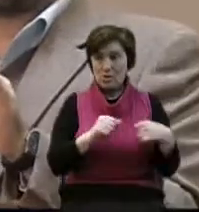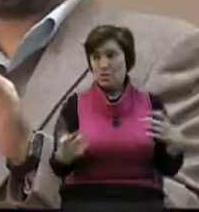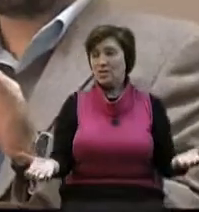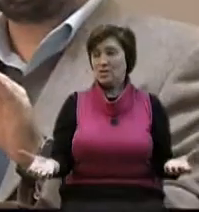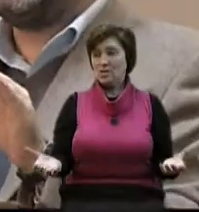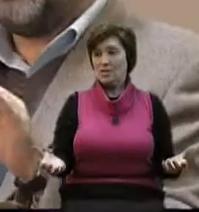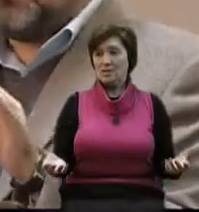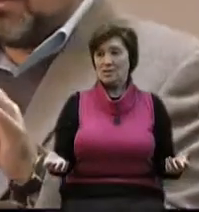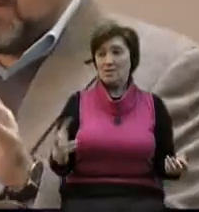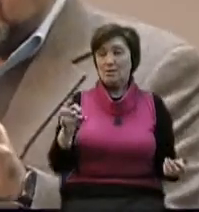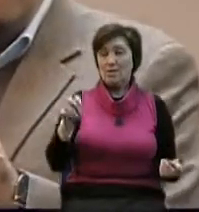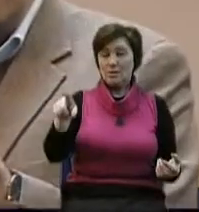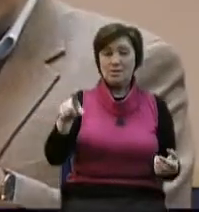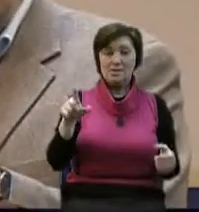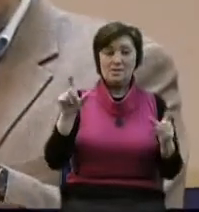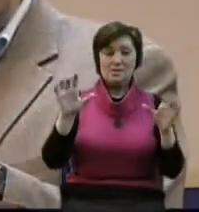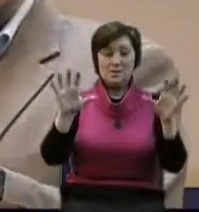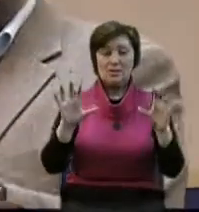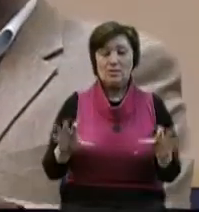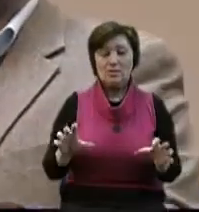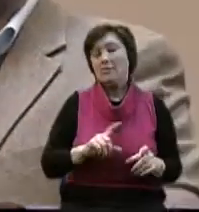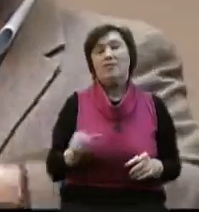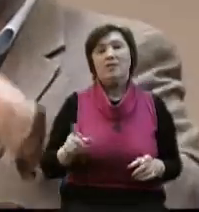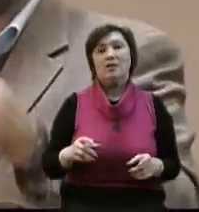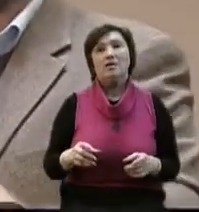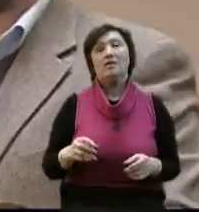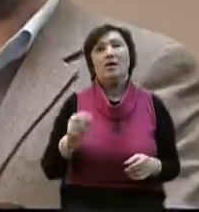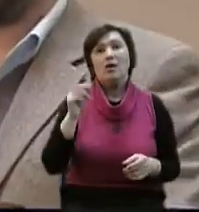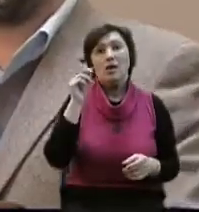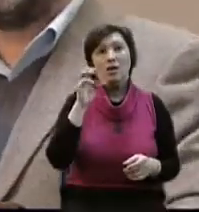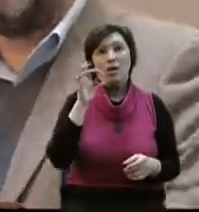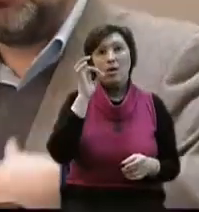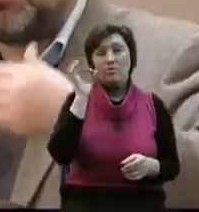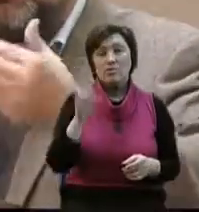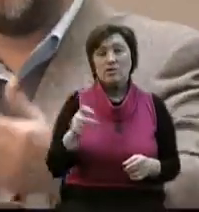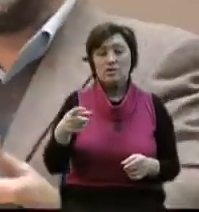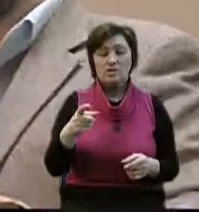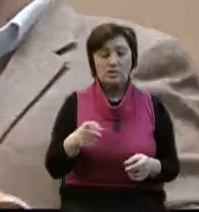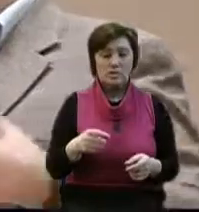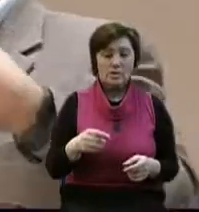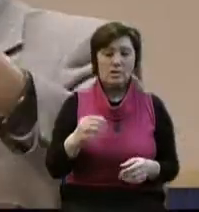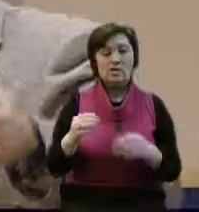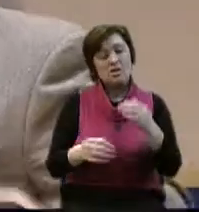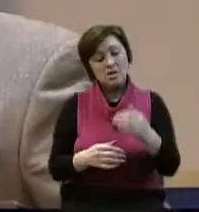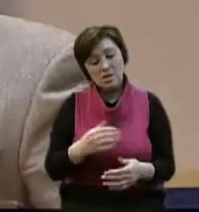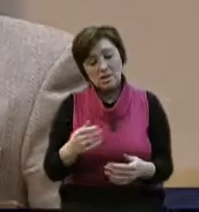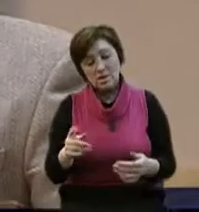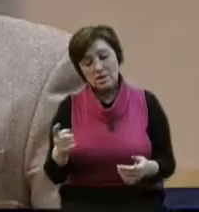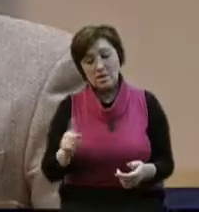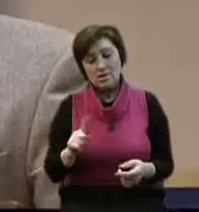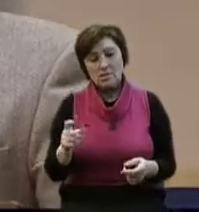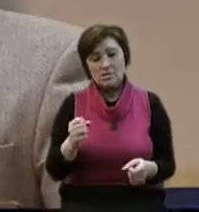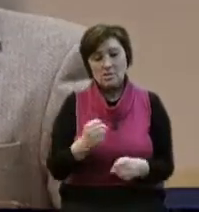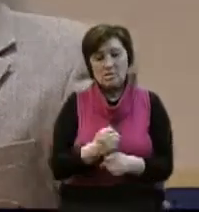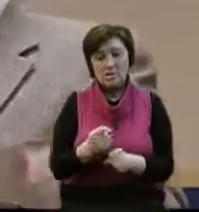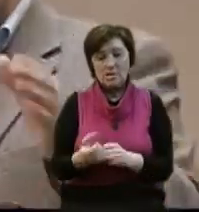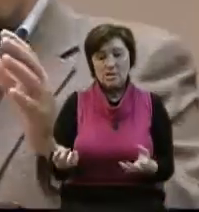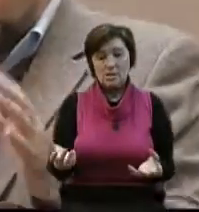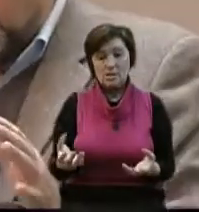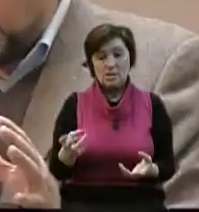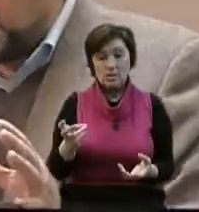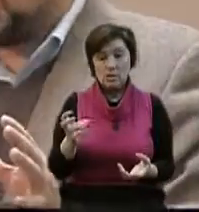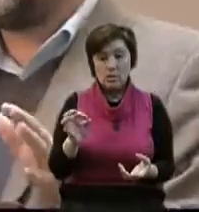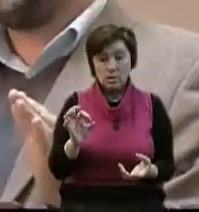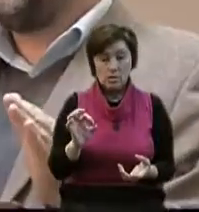они не обвиняют их в том, что они просто шли или там превысили лимит того, сколько они должны проходить в субботу, но в том, что